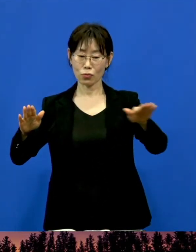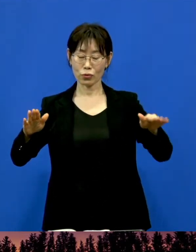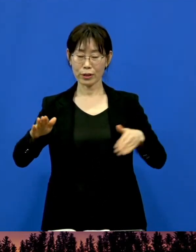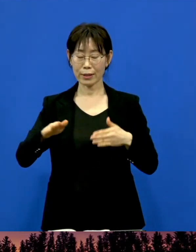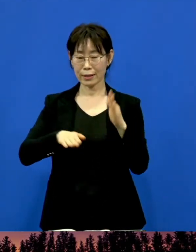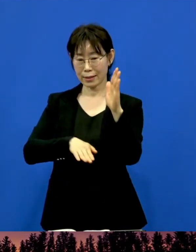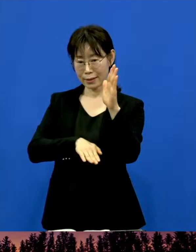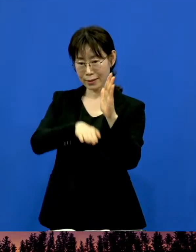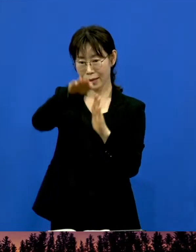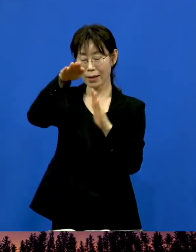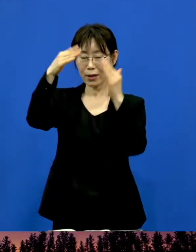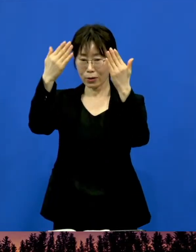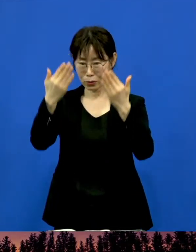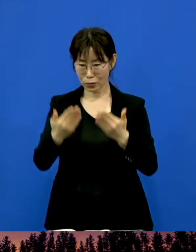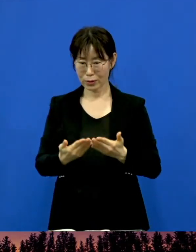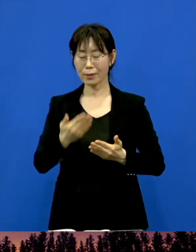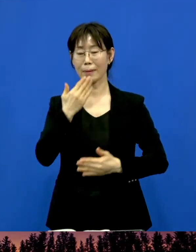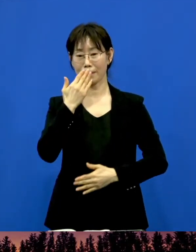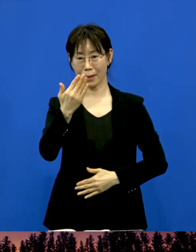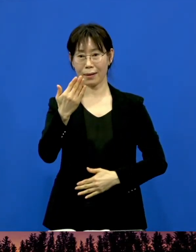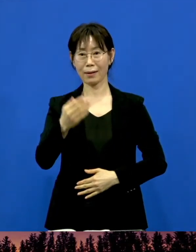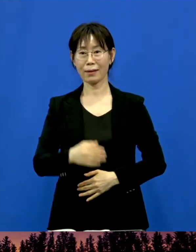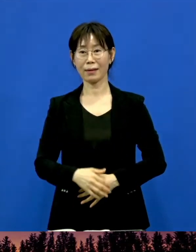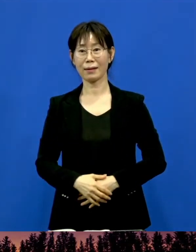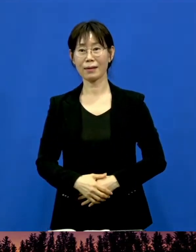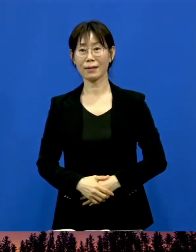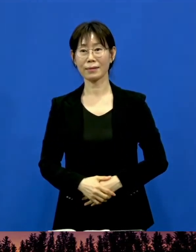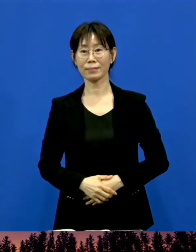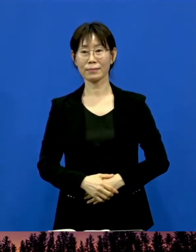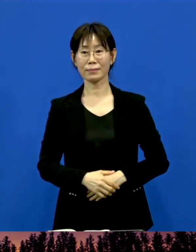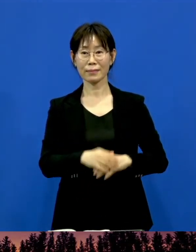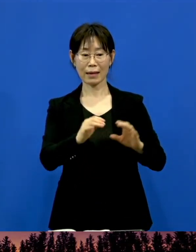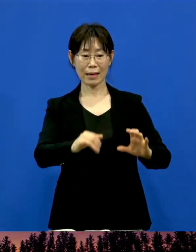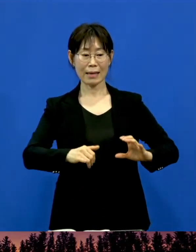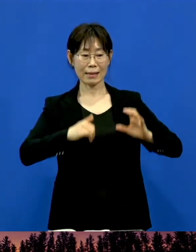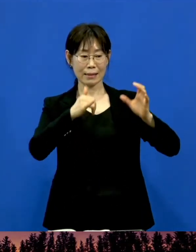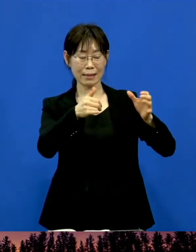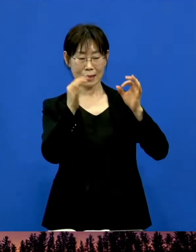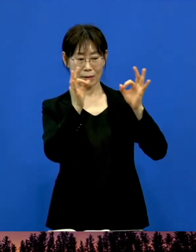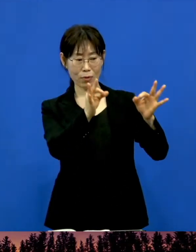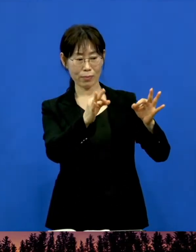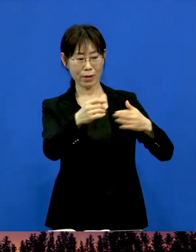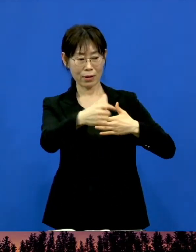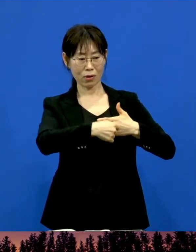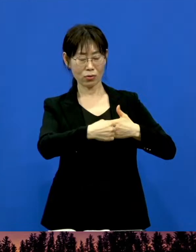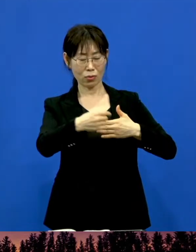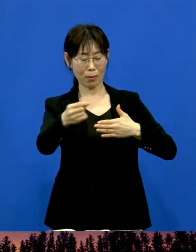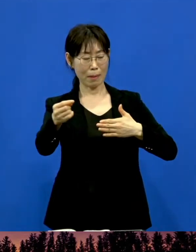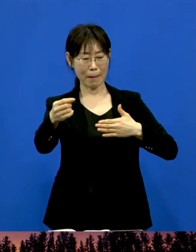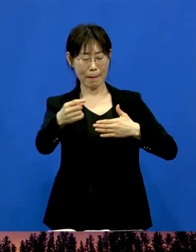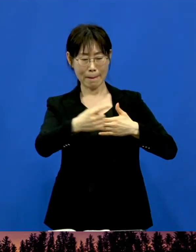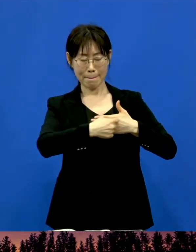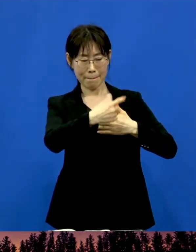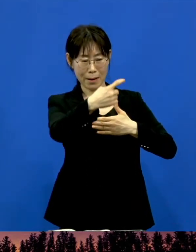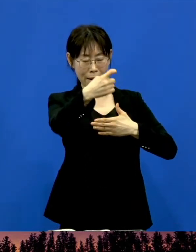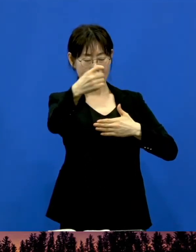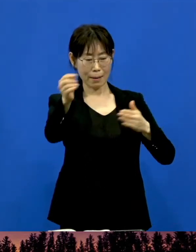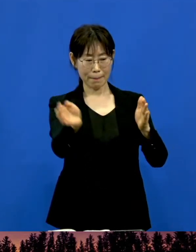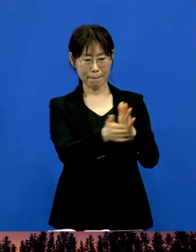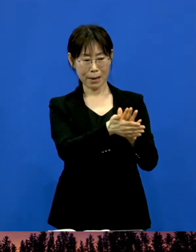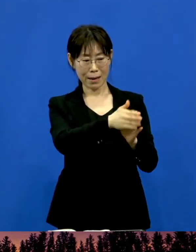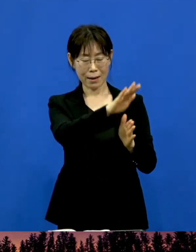것입니다. 여러분, 세상의 것들은 참 빈약해요. 겉으로는 대단해 보이지만 들어가면 함량이 부족한